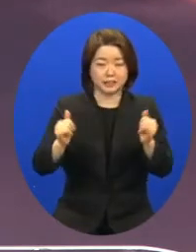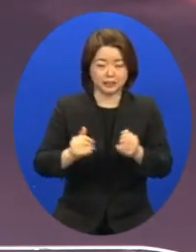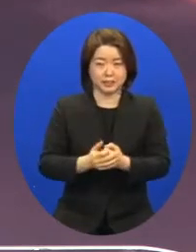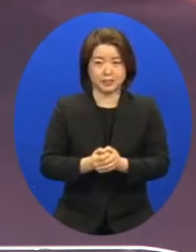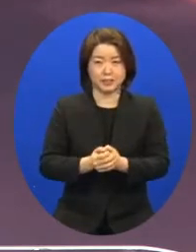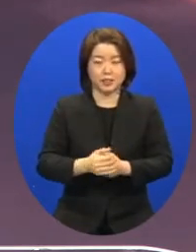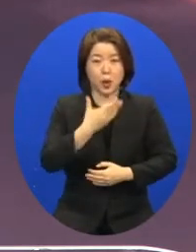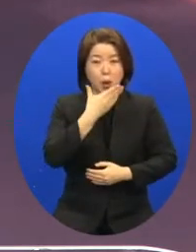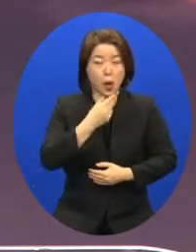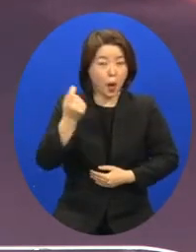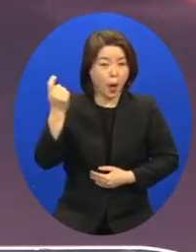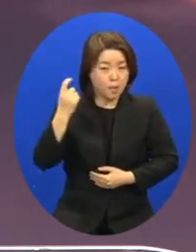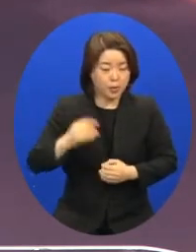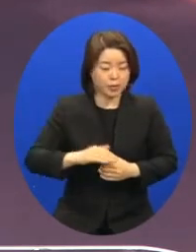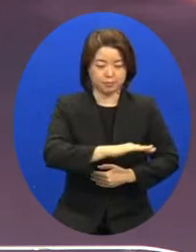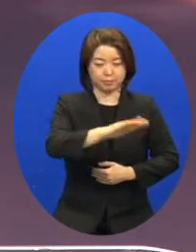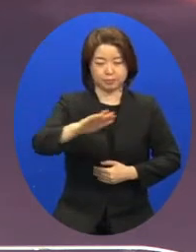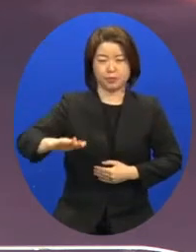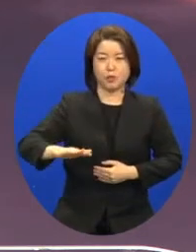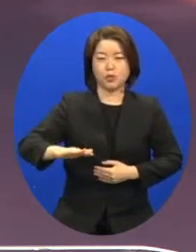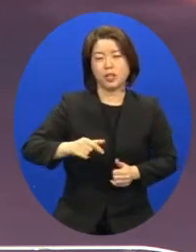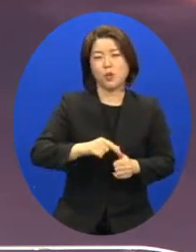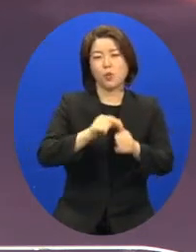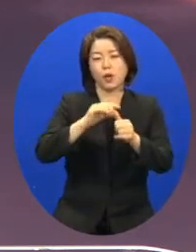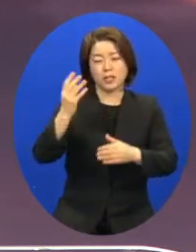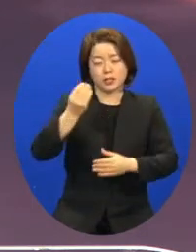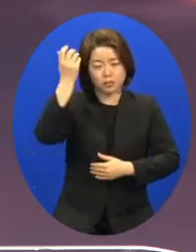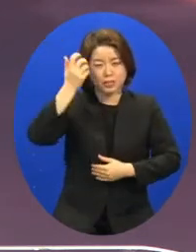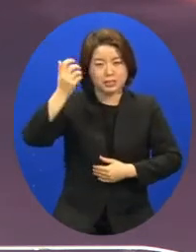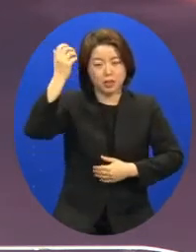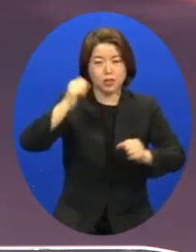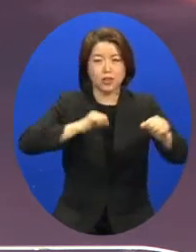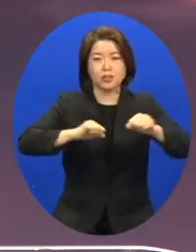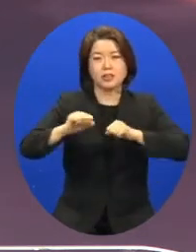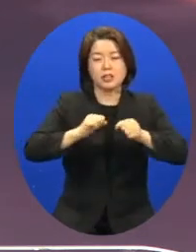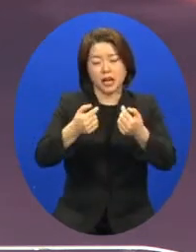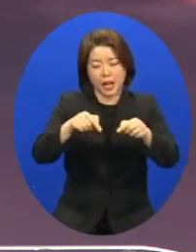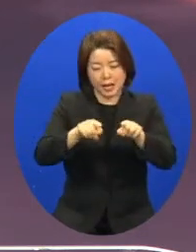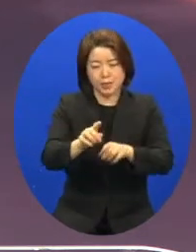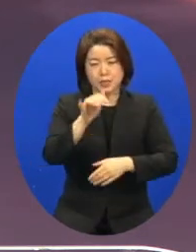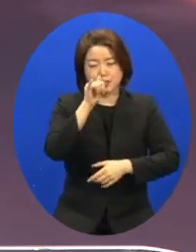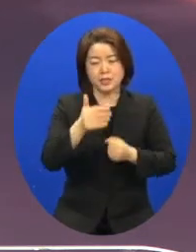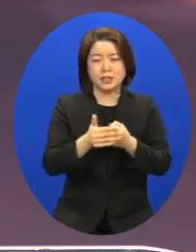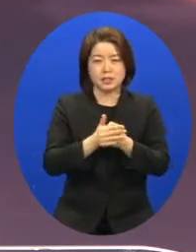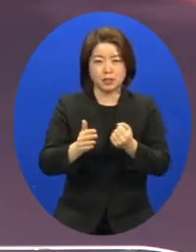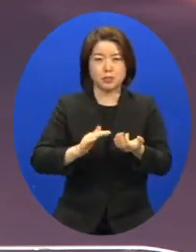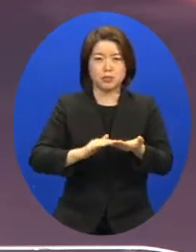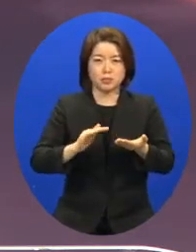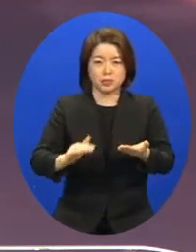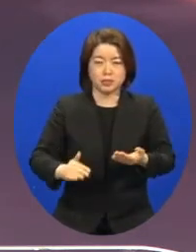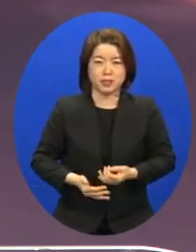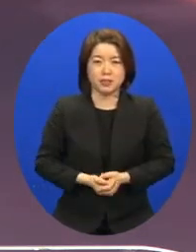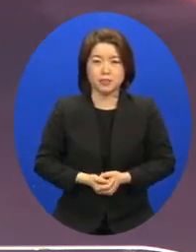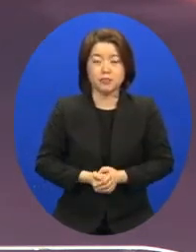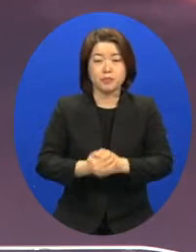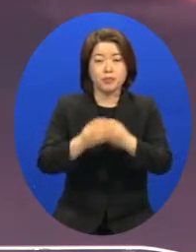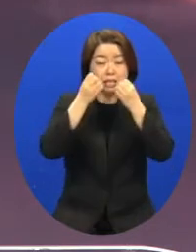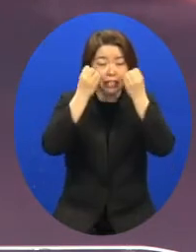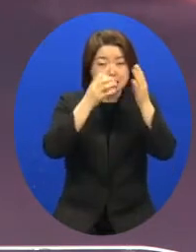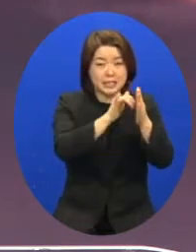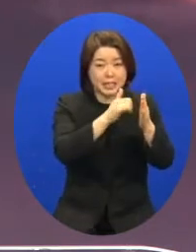복음에는 우리를 구원하는 성령의 역사가 함께하기 때문에 그렇습니다. 새가족